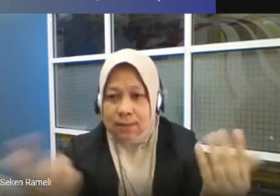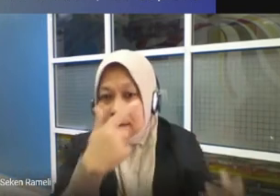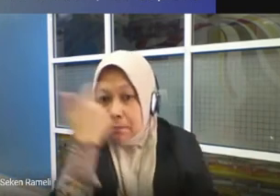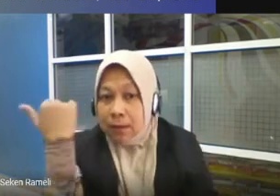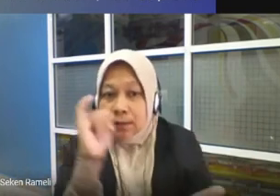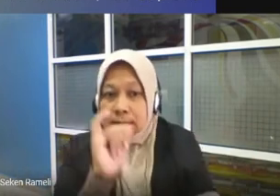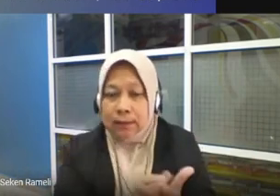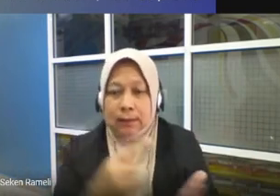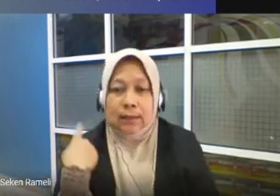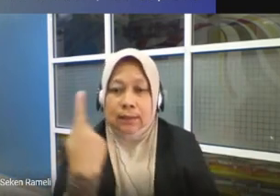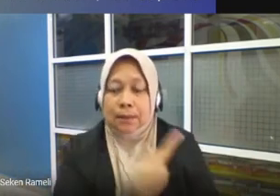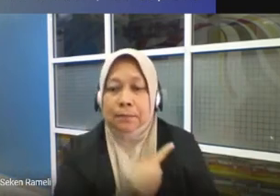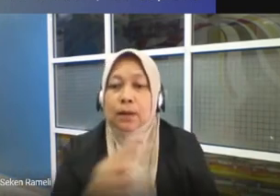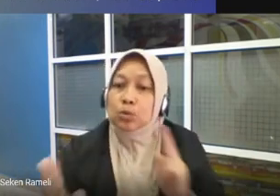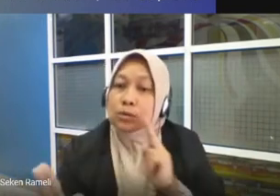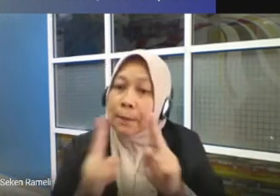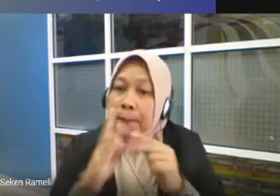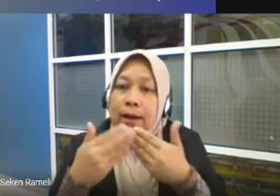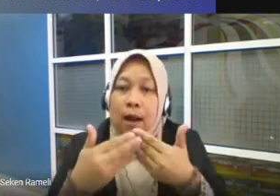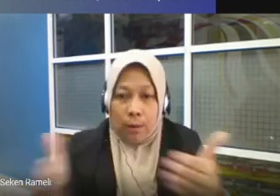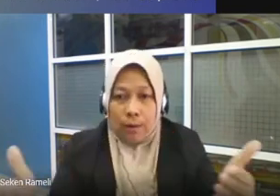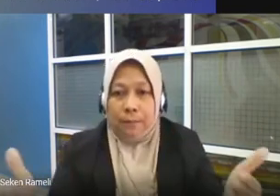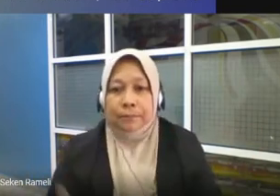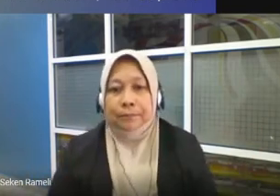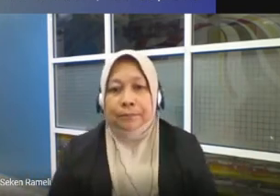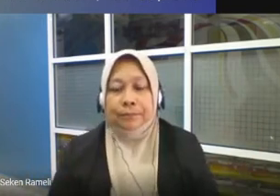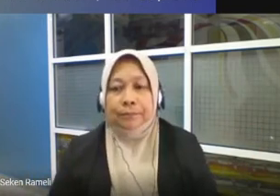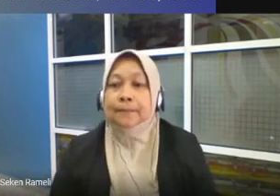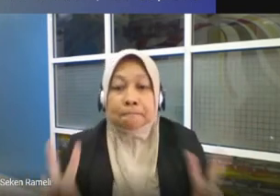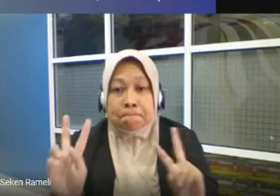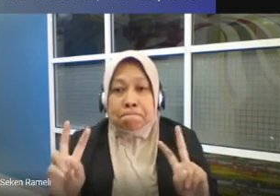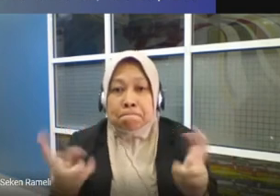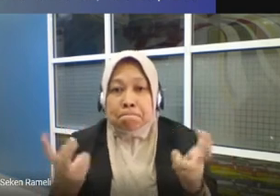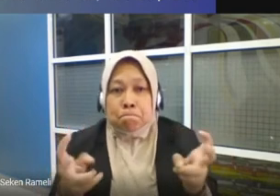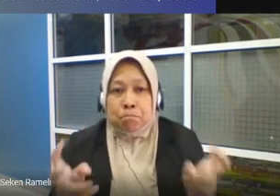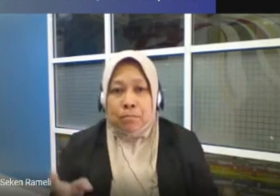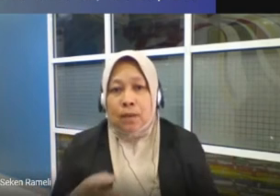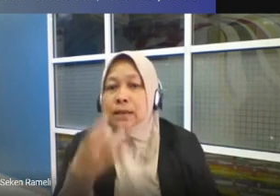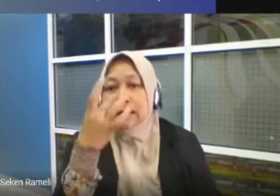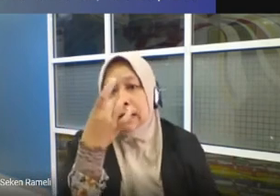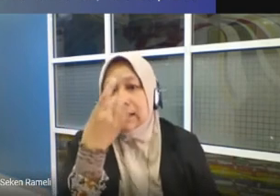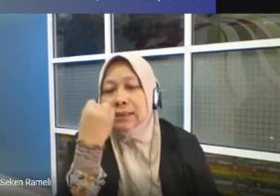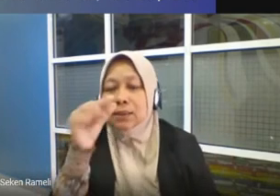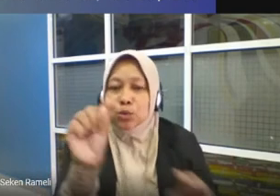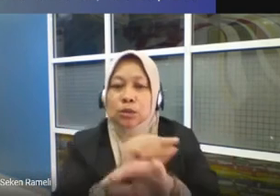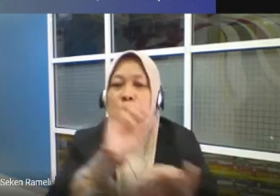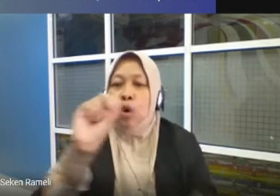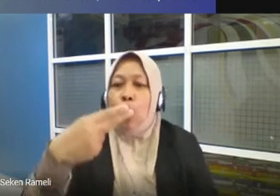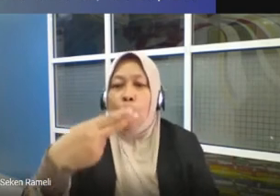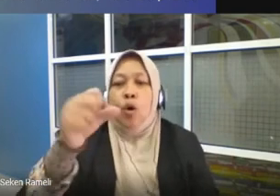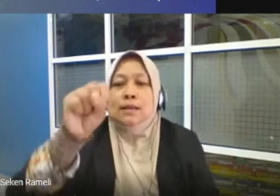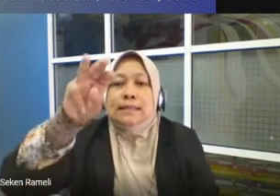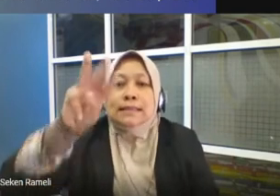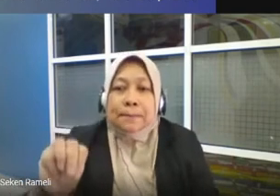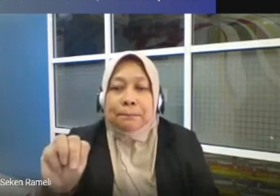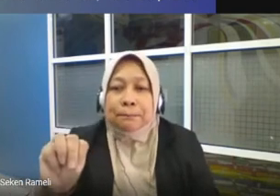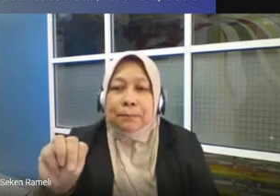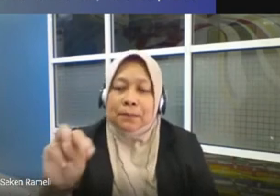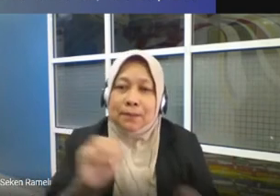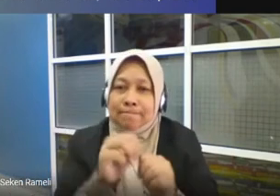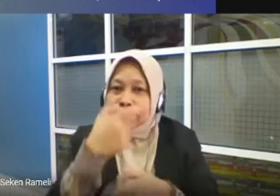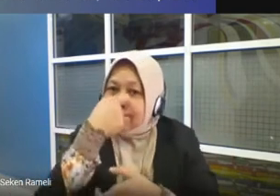dia pengucapan awam. Okay, so topik apa ni, dia punya saja guna awesome speaker tu untuk attract